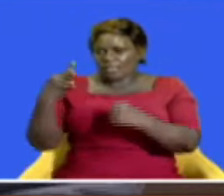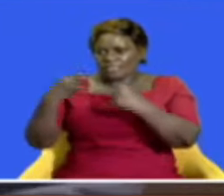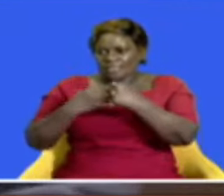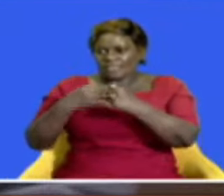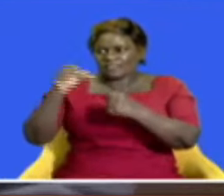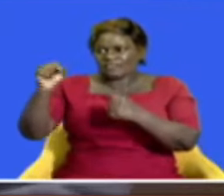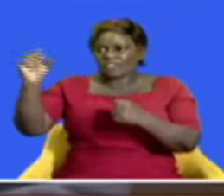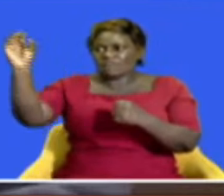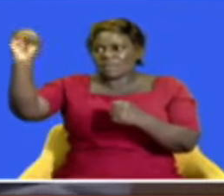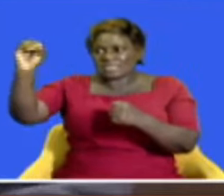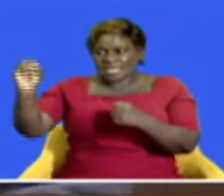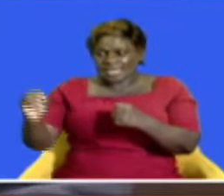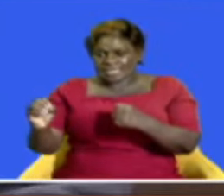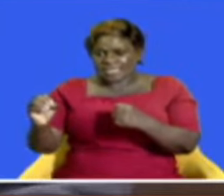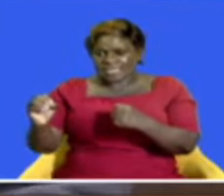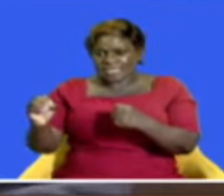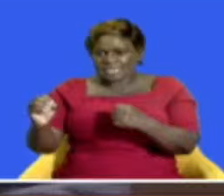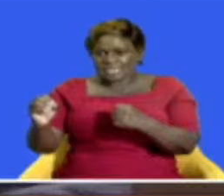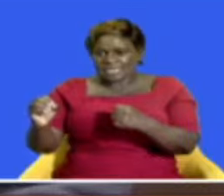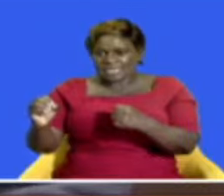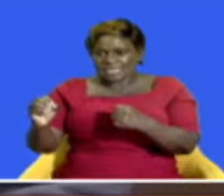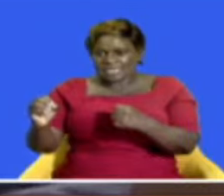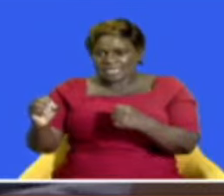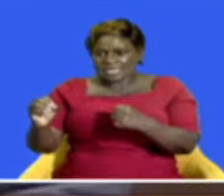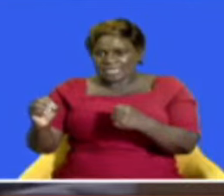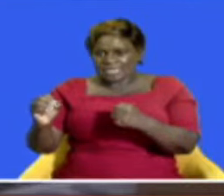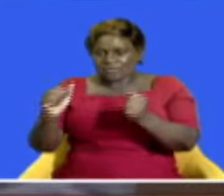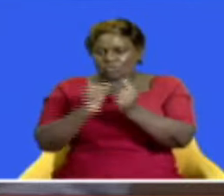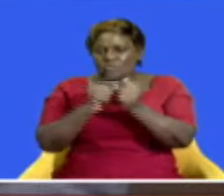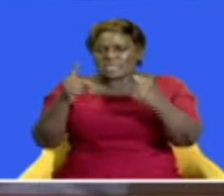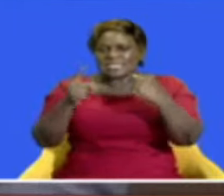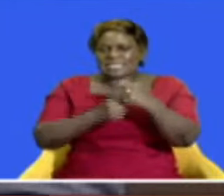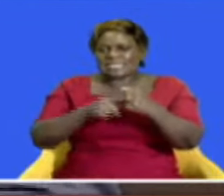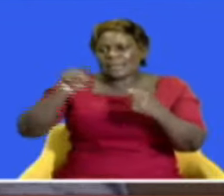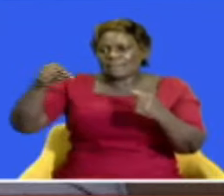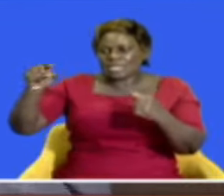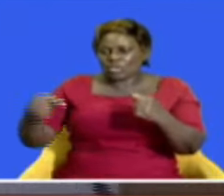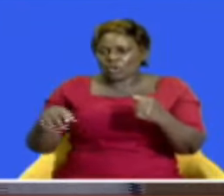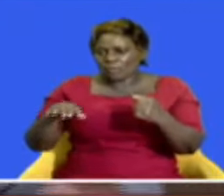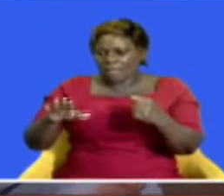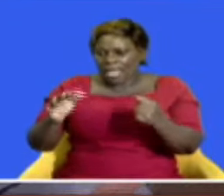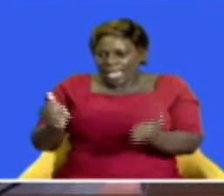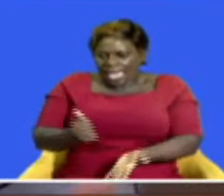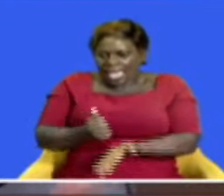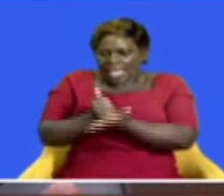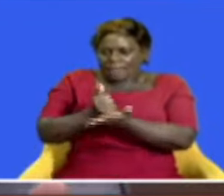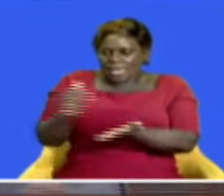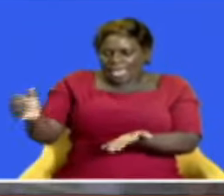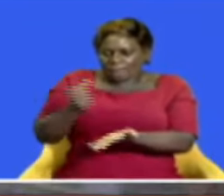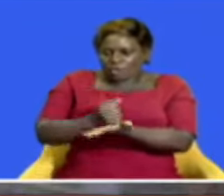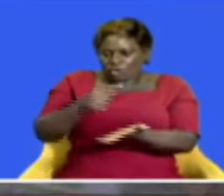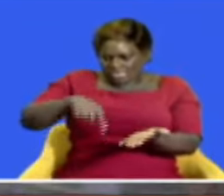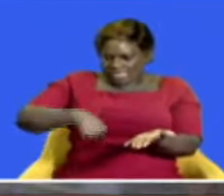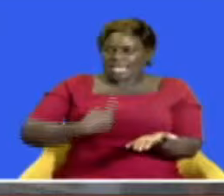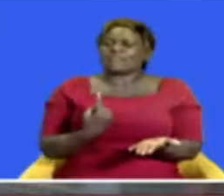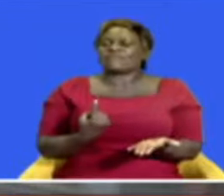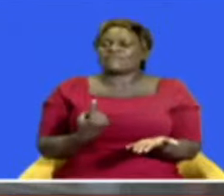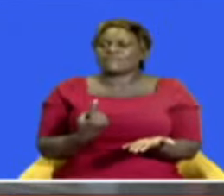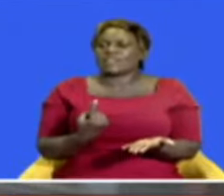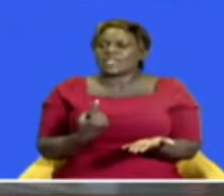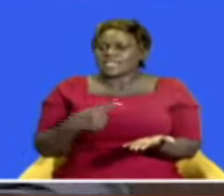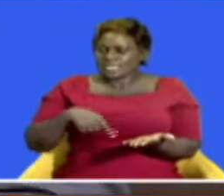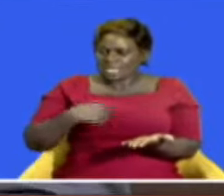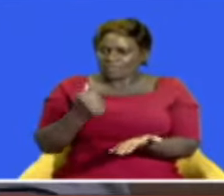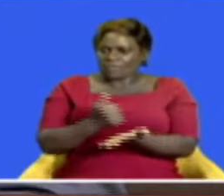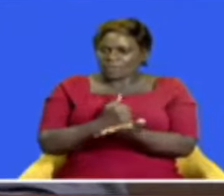85%, yani watu milioni 16 ni watu ambao wamejiajiri wenyewe. Watu ambao wameajiriwa,